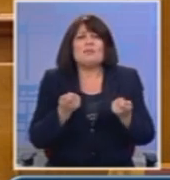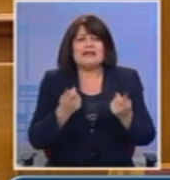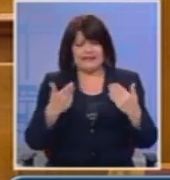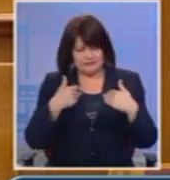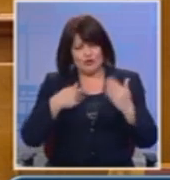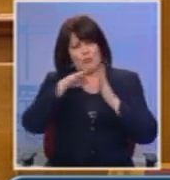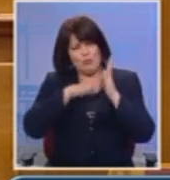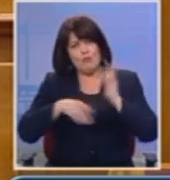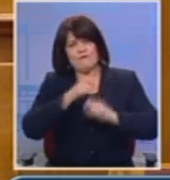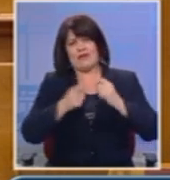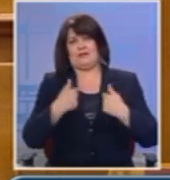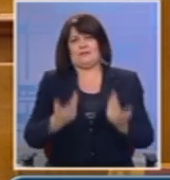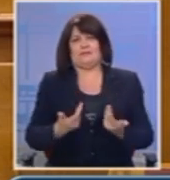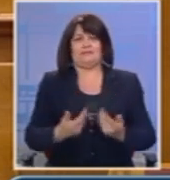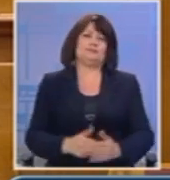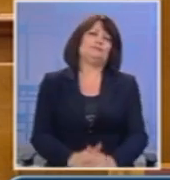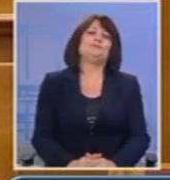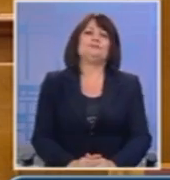που έχουμε διαμορφώσει